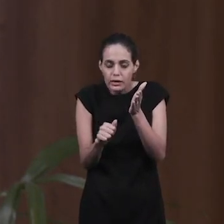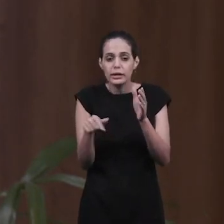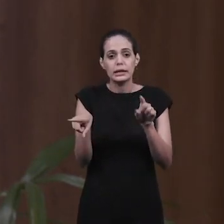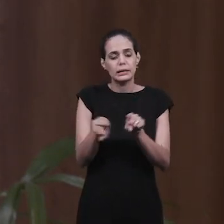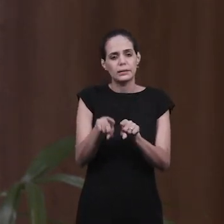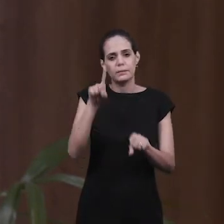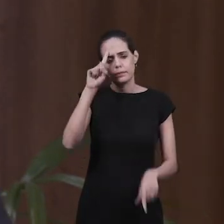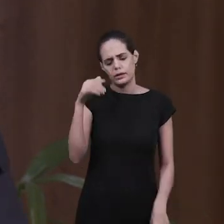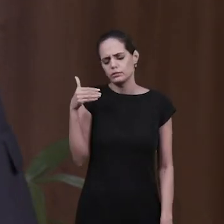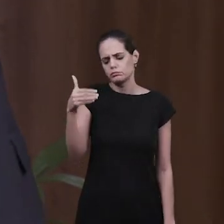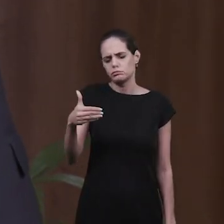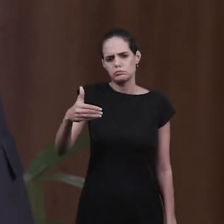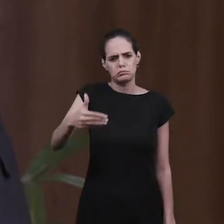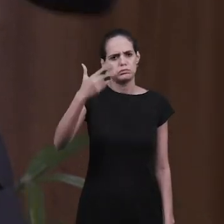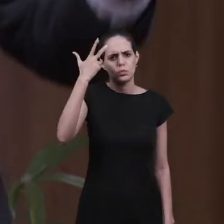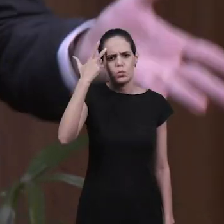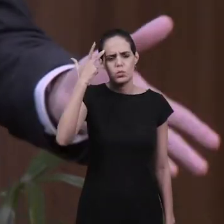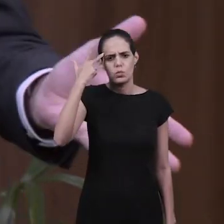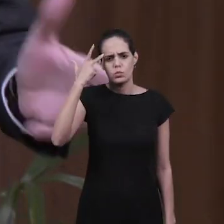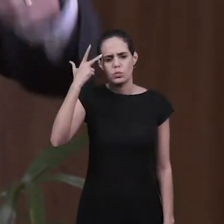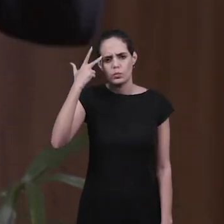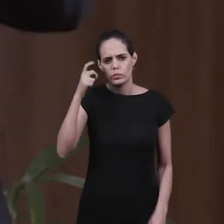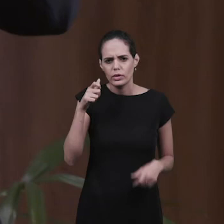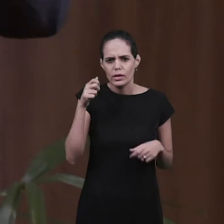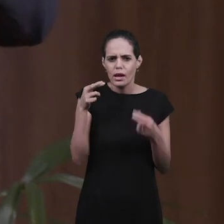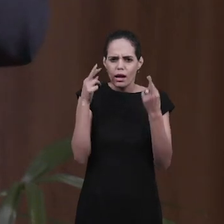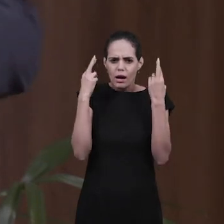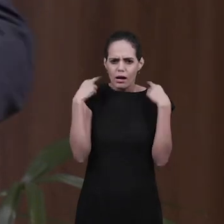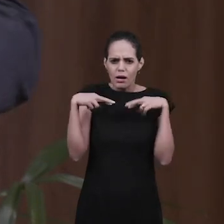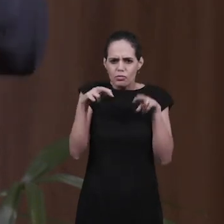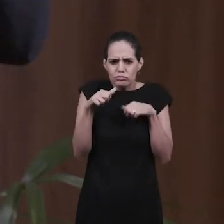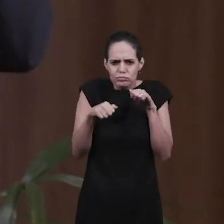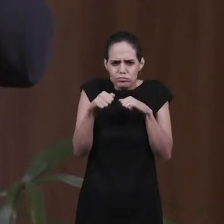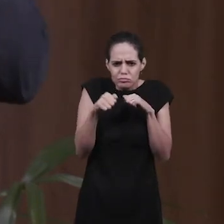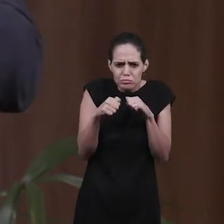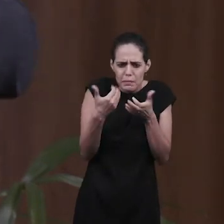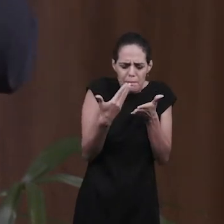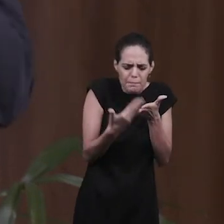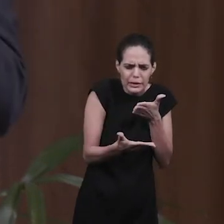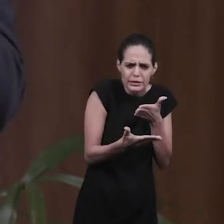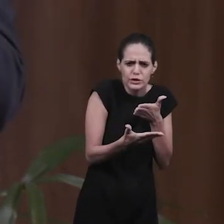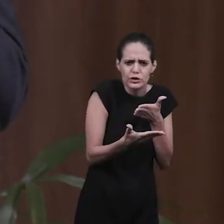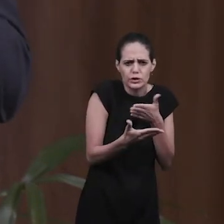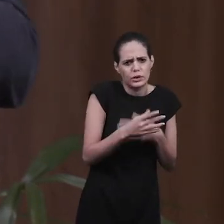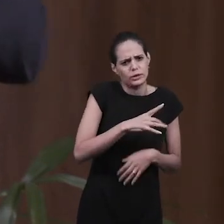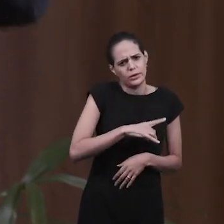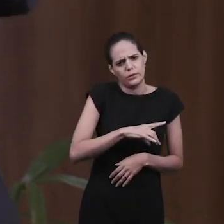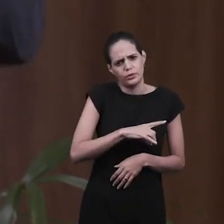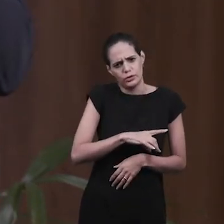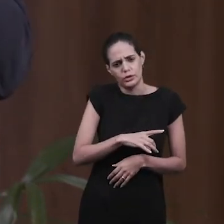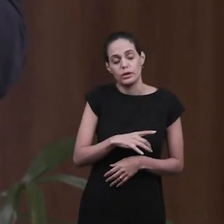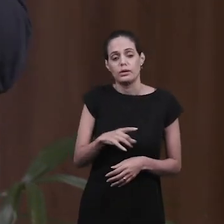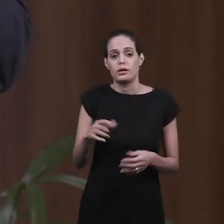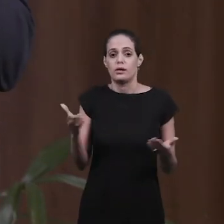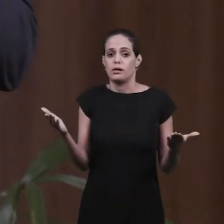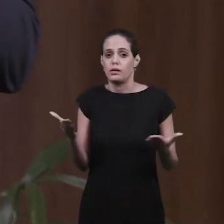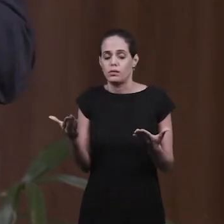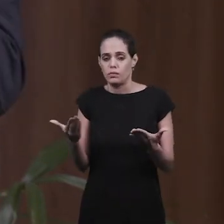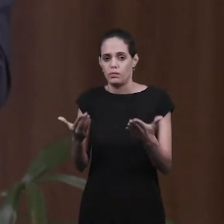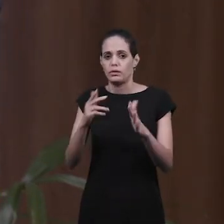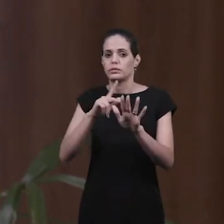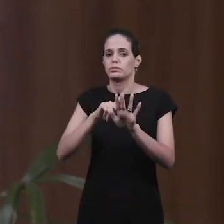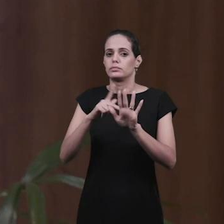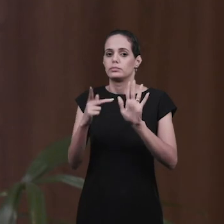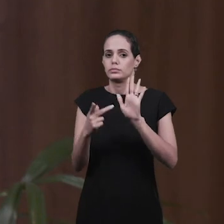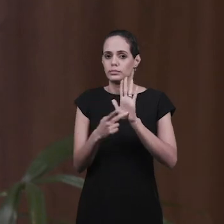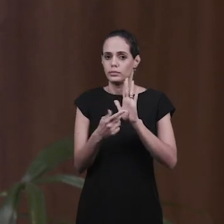aussi des sujets de la vie quotidienne, comme dans la parabole de la brebis perdue et celle que nous sommes en train